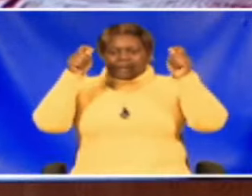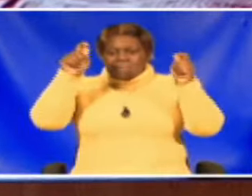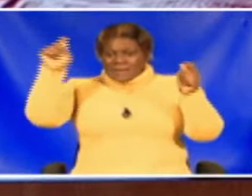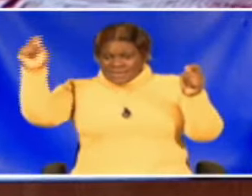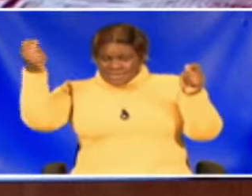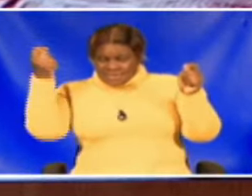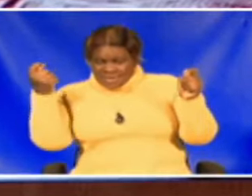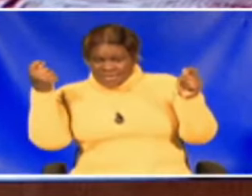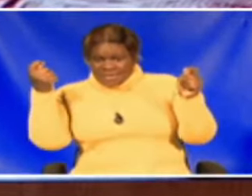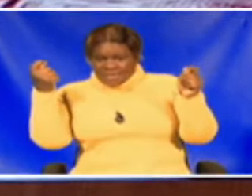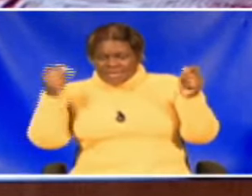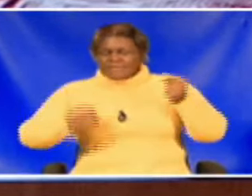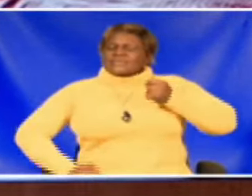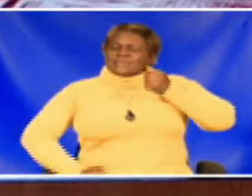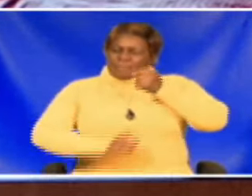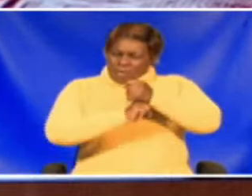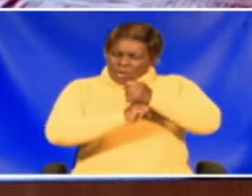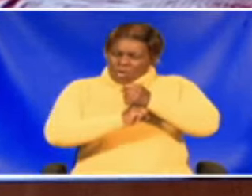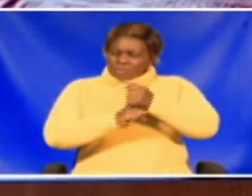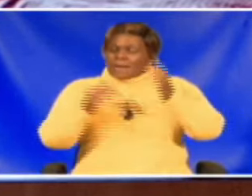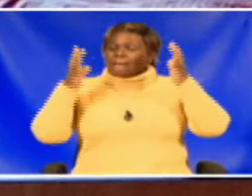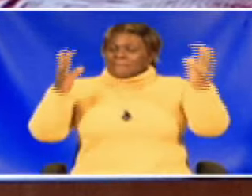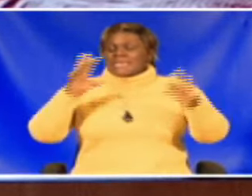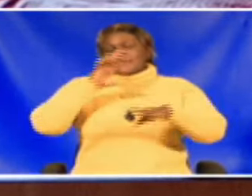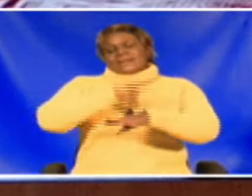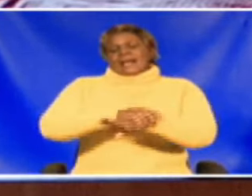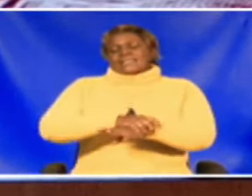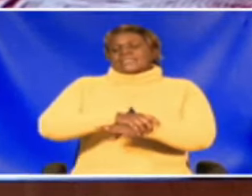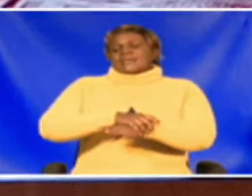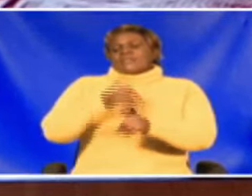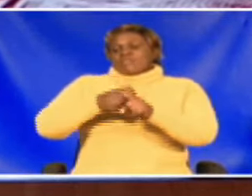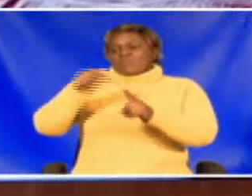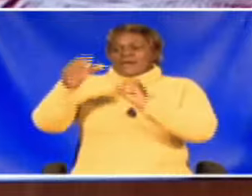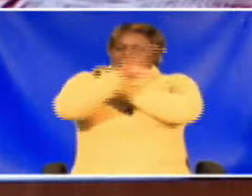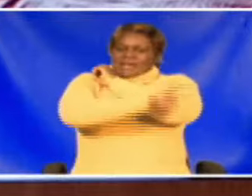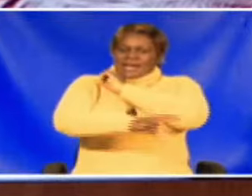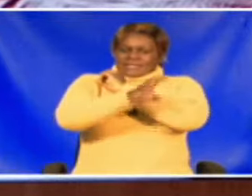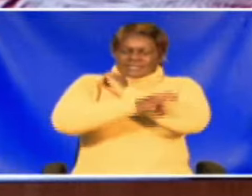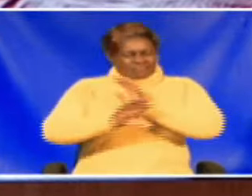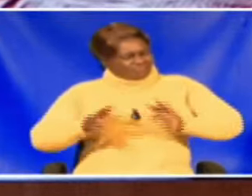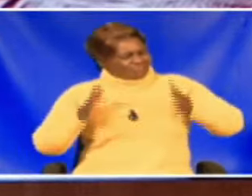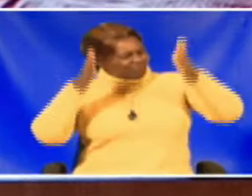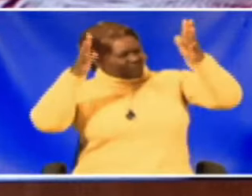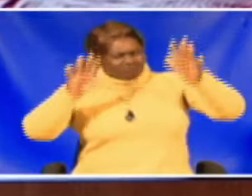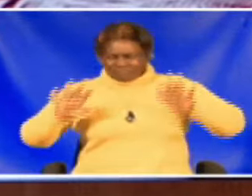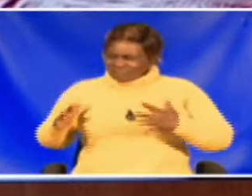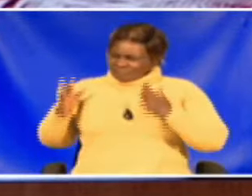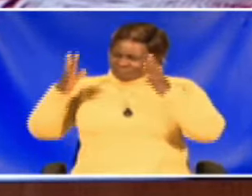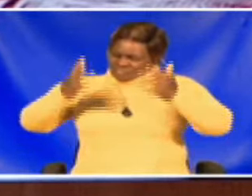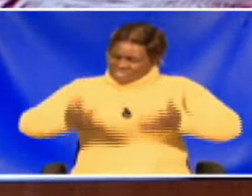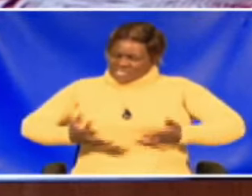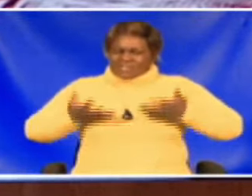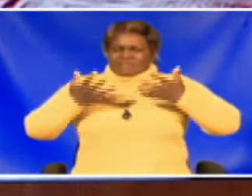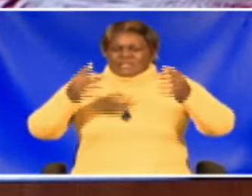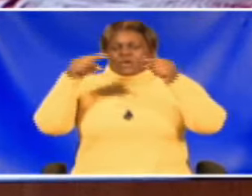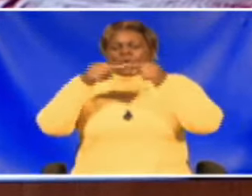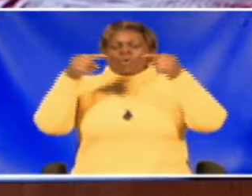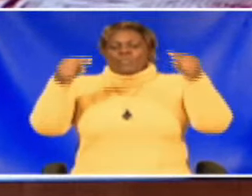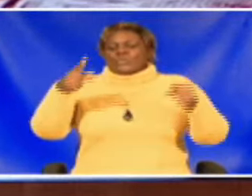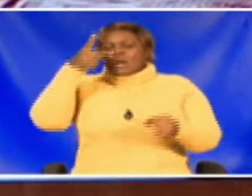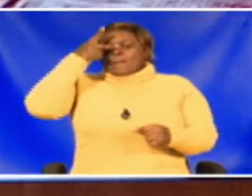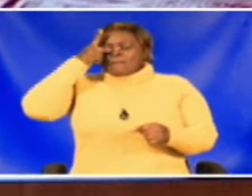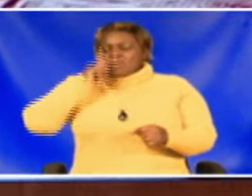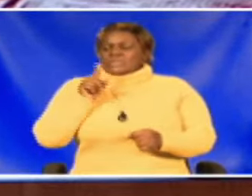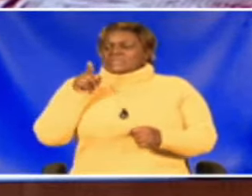Kenya yalipata uungwaji mkono katika mataifa mengine, vijana wakipewa heko kwa kujitokeza kwao na kupinga sera